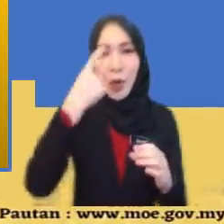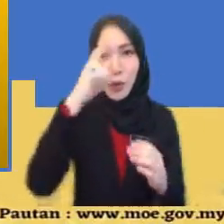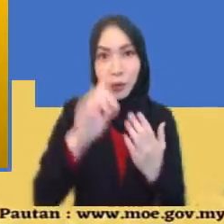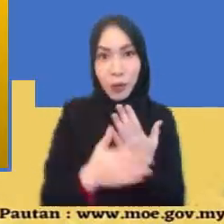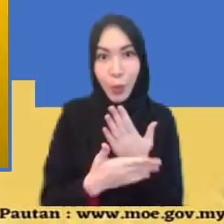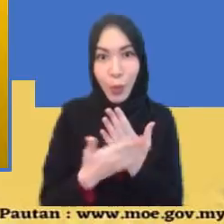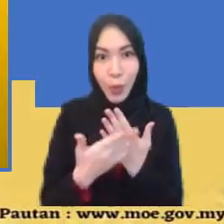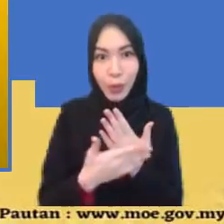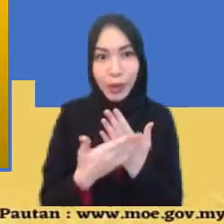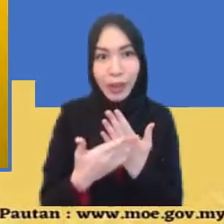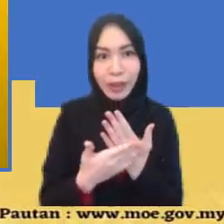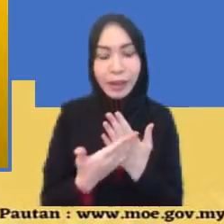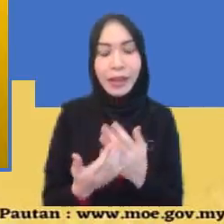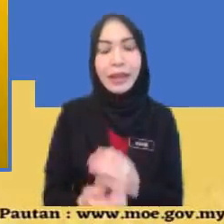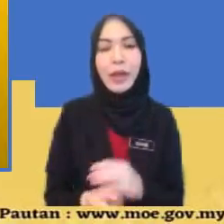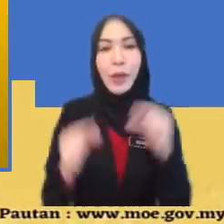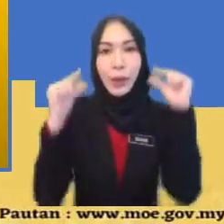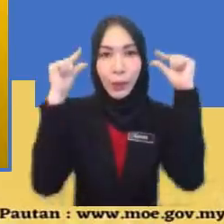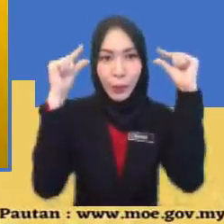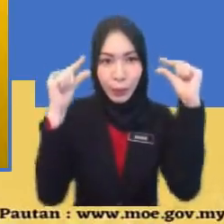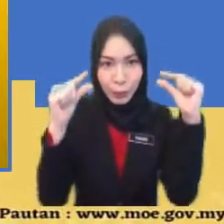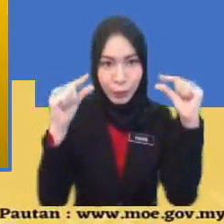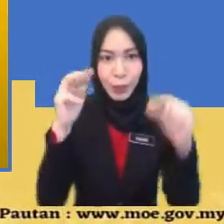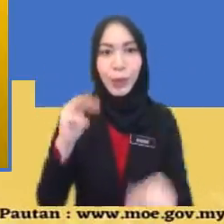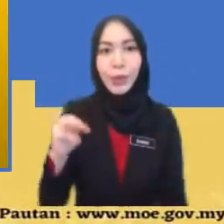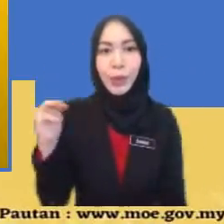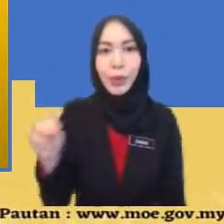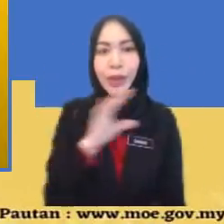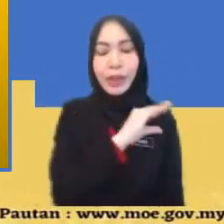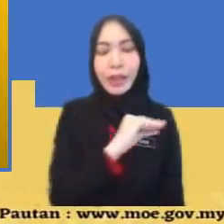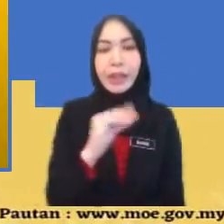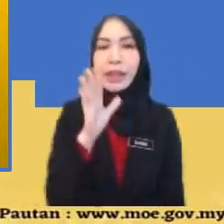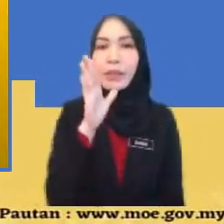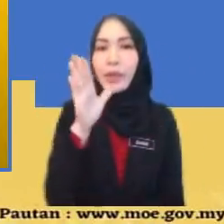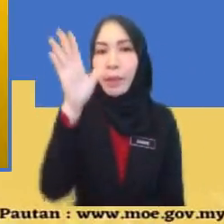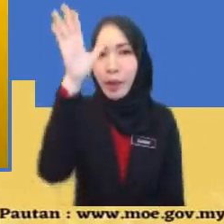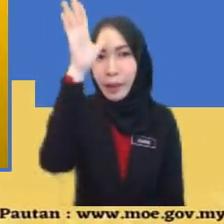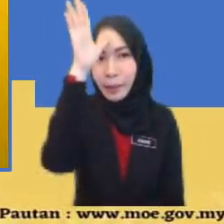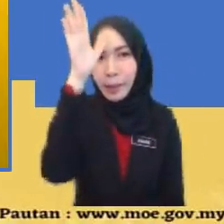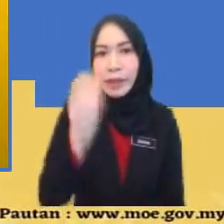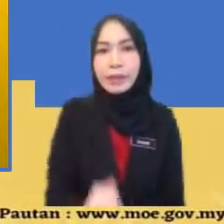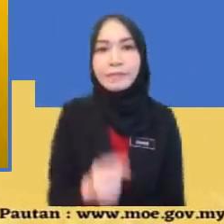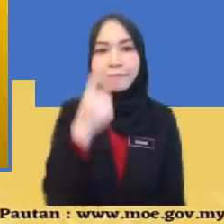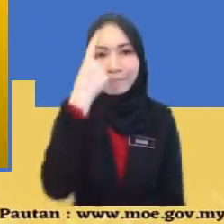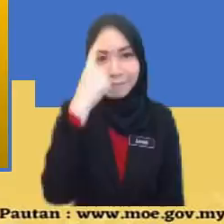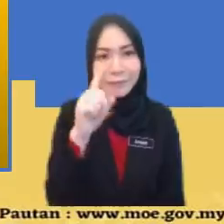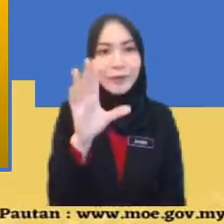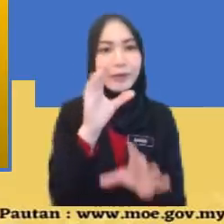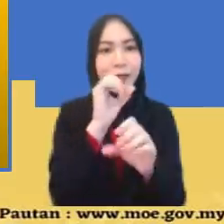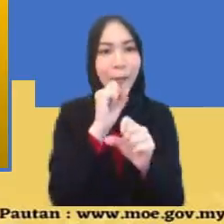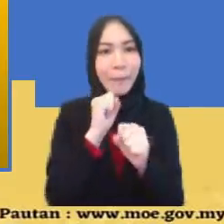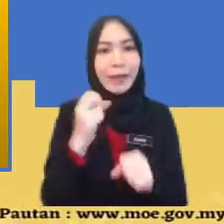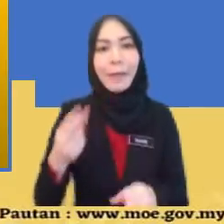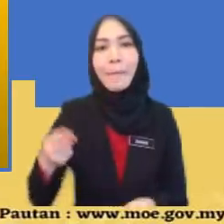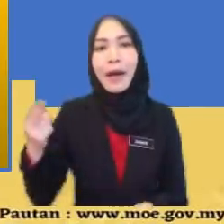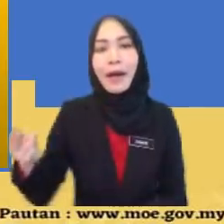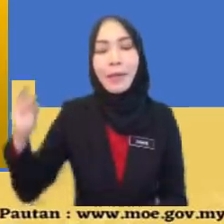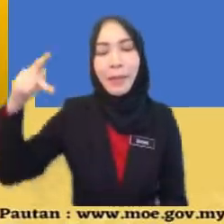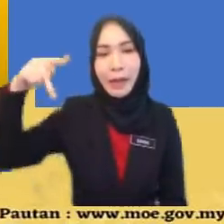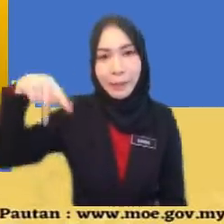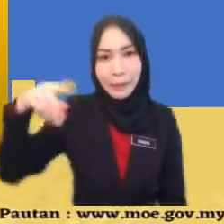murid dan ibu Bapa untuk mengakses berbagai bentuk bahan Navy TV digital yang saya sebutkan tadi